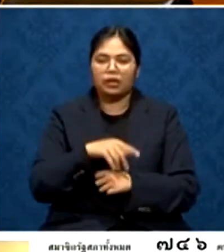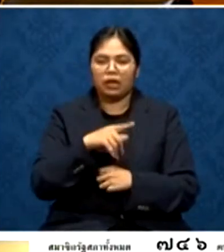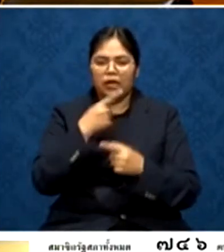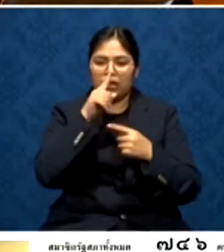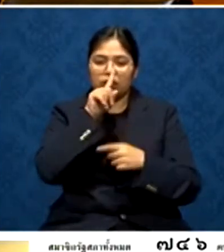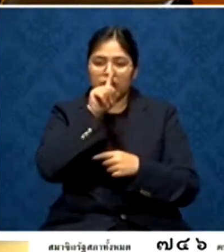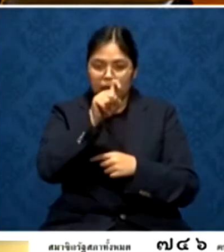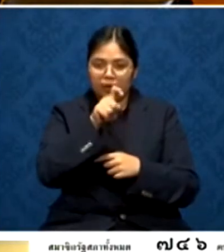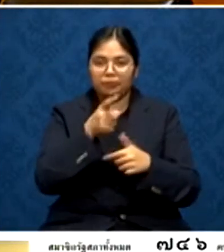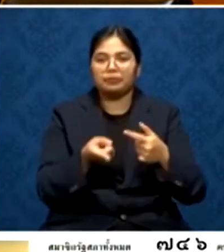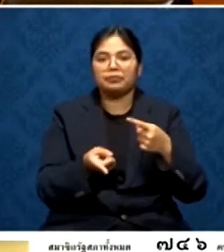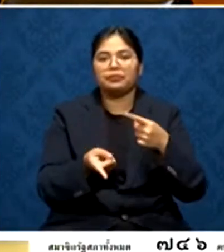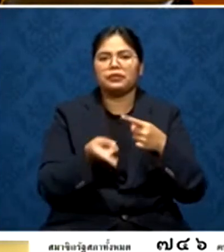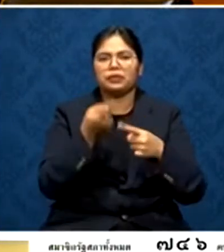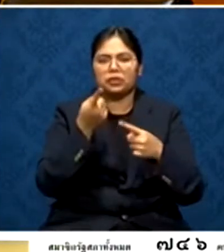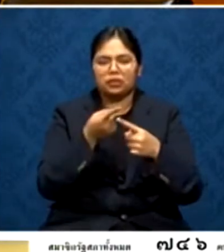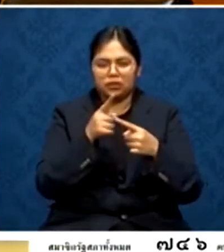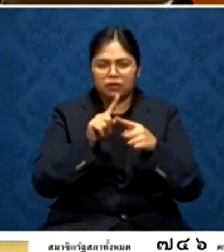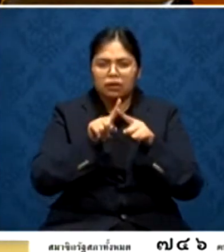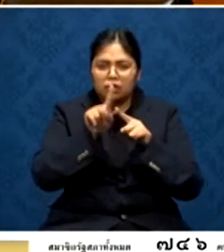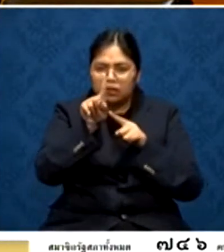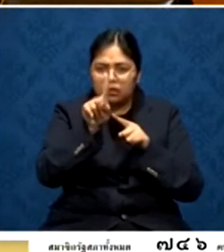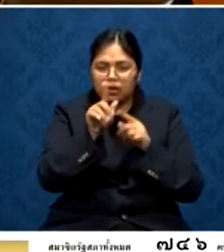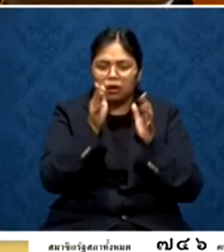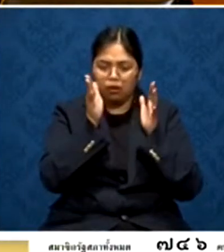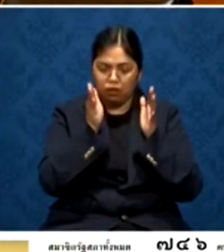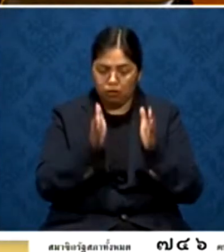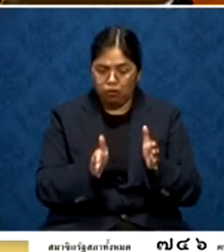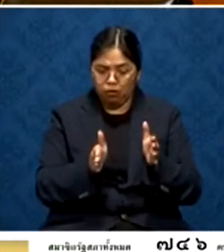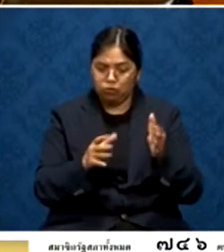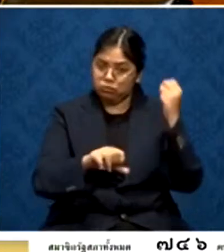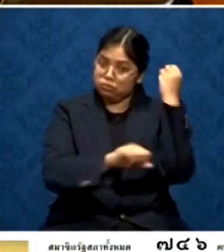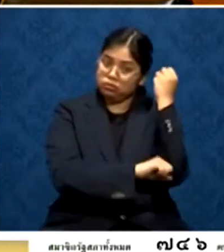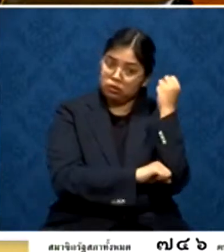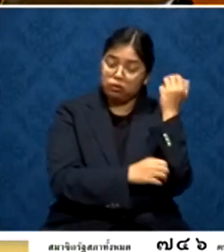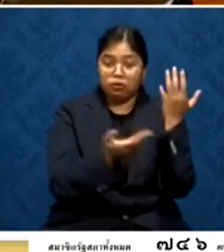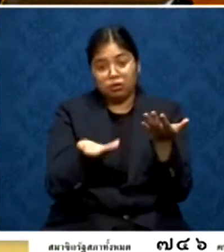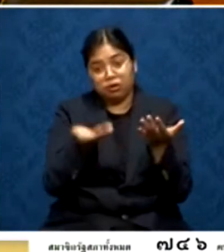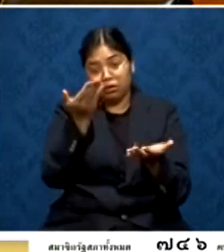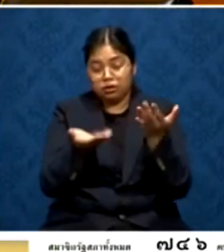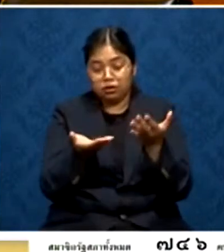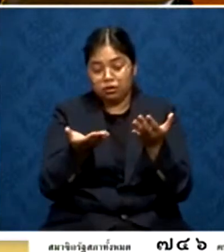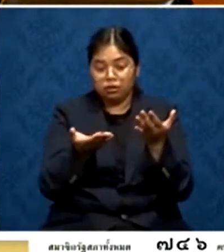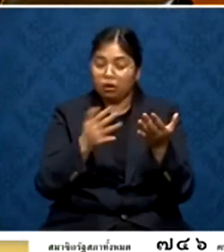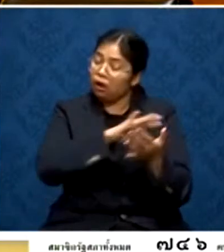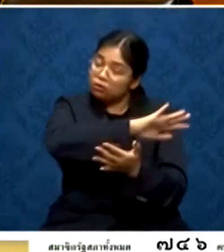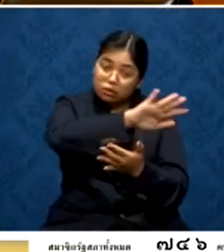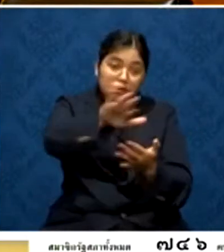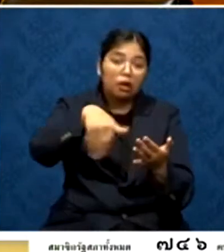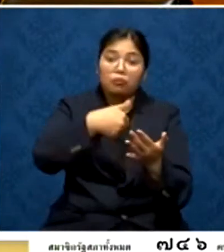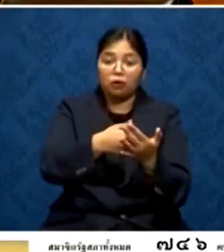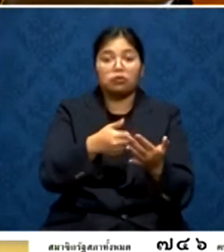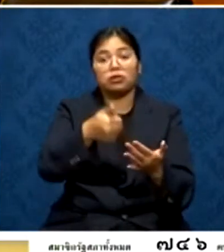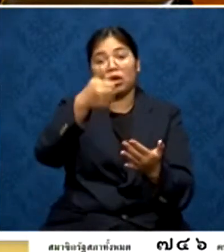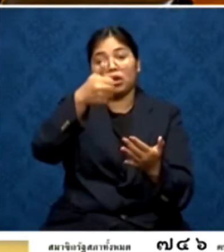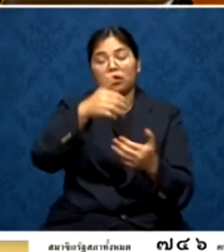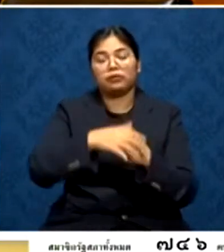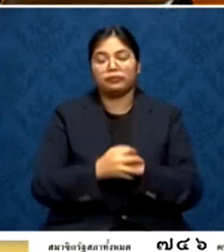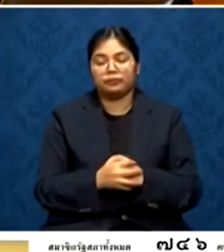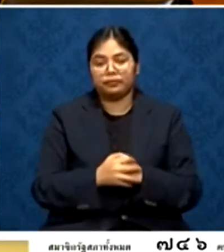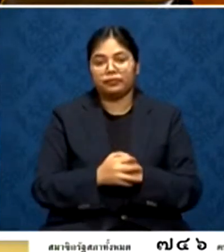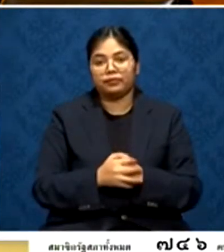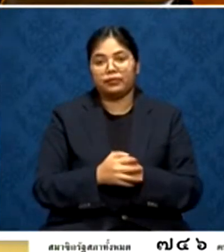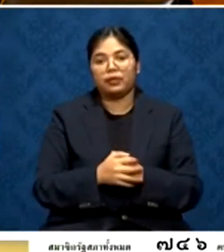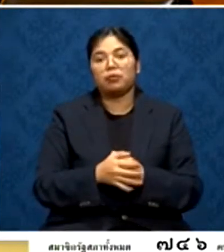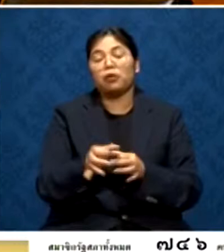ที่หนึ่งนั้นจะทำเพียงเฉพาะกลุ่มคนจนหรือทุกกลุ่มนั้นผมขอชี้แจง